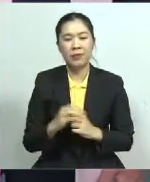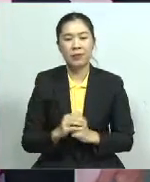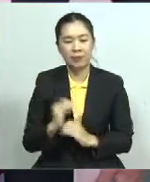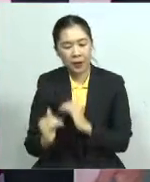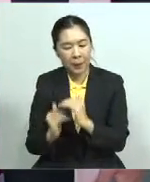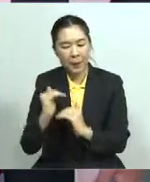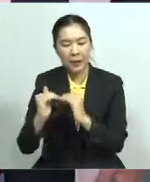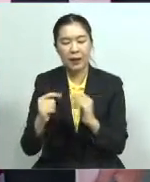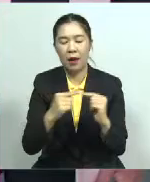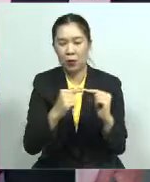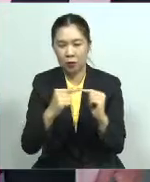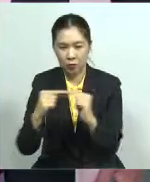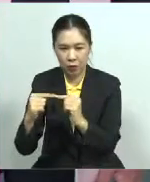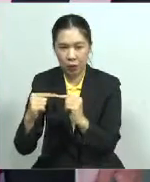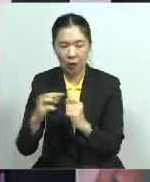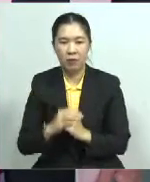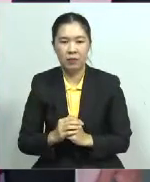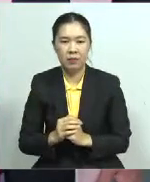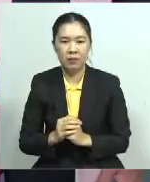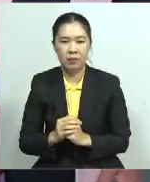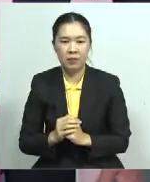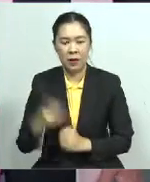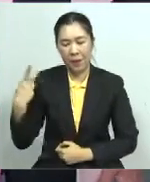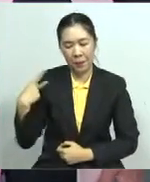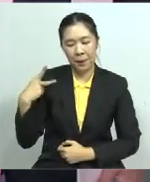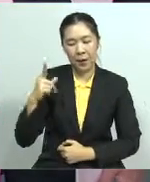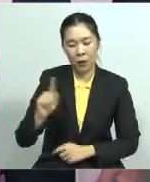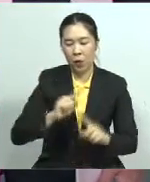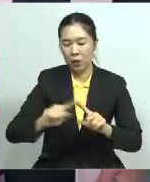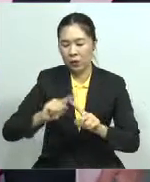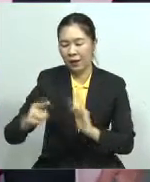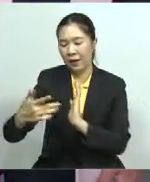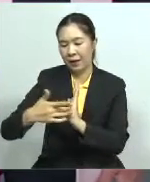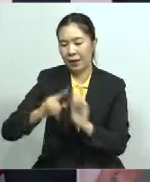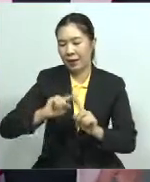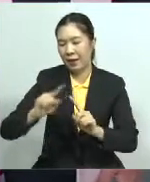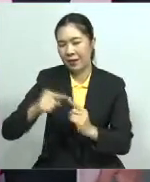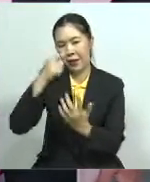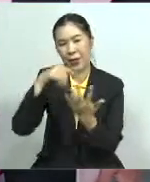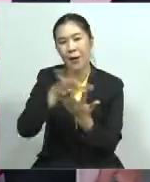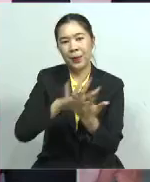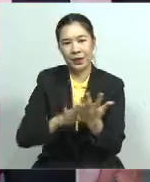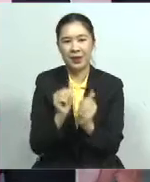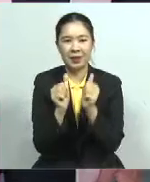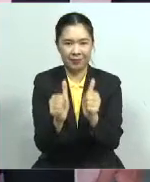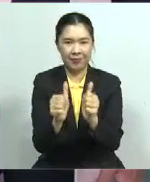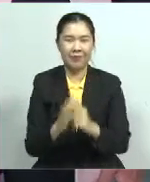ำไปพัฒนาต่อยอดแล้วก็สร้างผลประโยชน์หรือสร้างนวัตกรรมใหม่ๆให้กับประเทศได้อย่างแน่นอนครับ